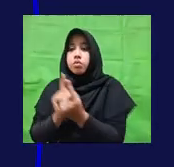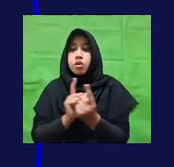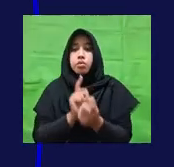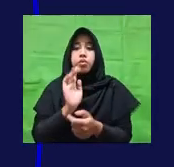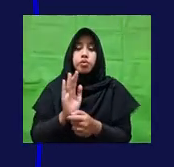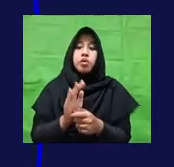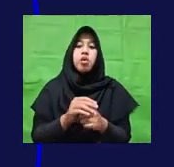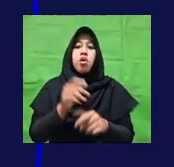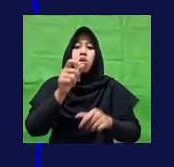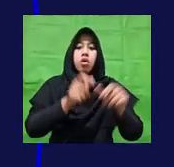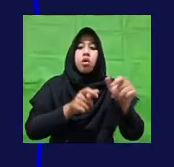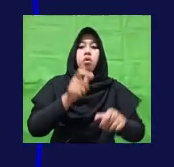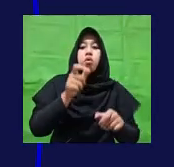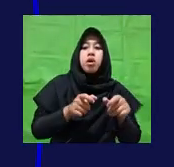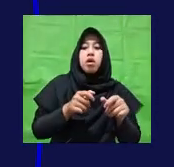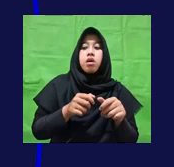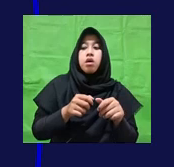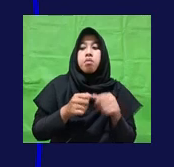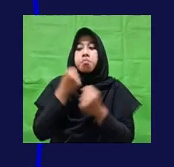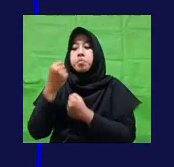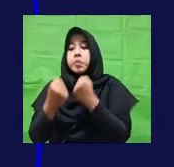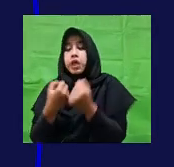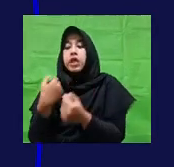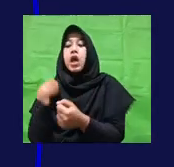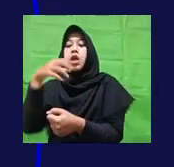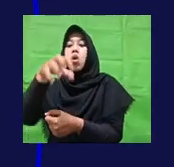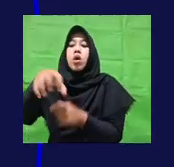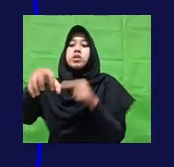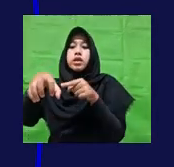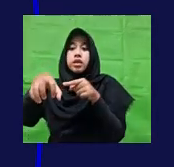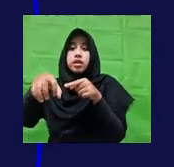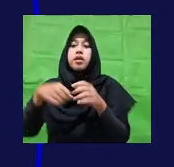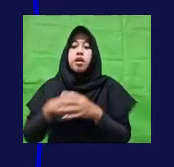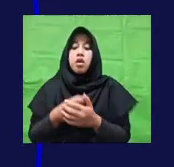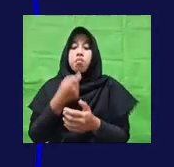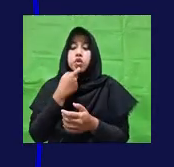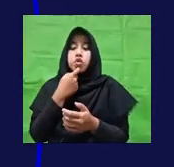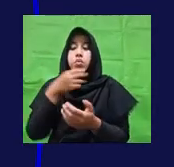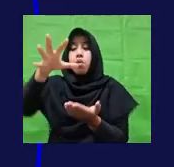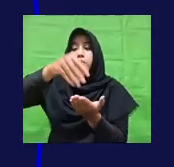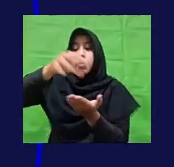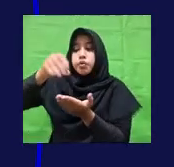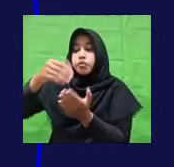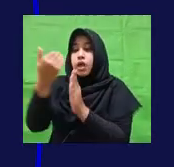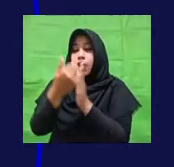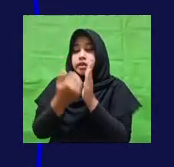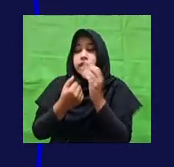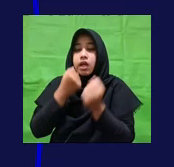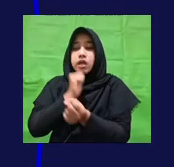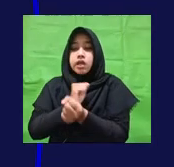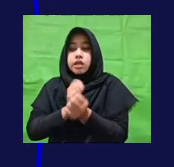pihak pegiat yang ada di lokasi untuk mencoba menyusun agenda kerja residensi ke depan. Dan dalam pelaksanaan kemudian